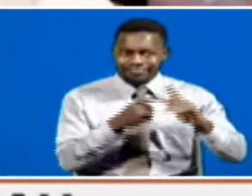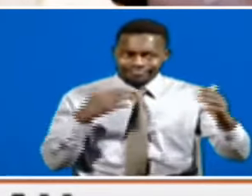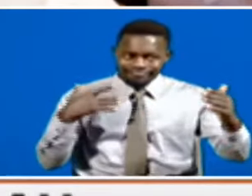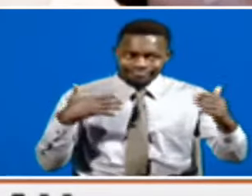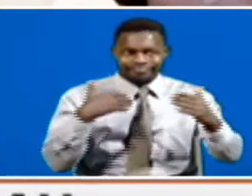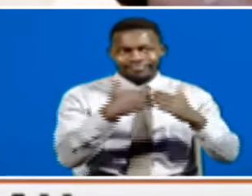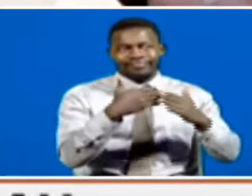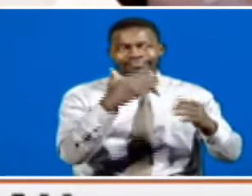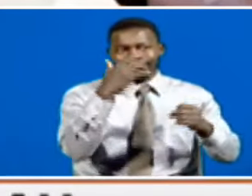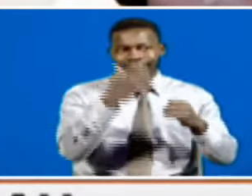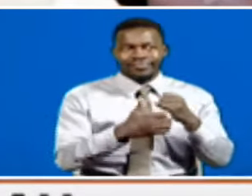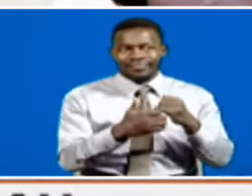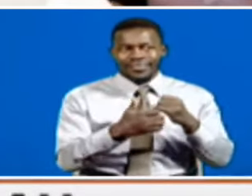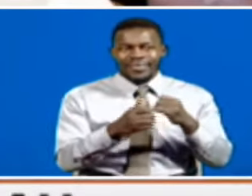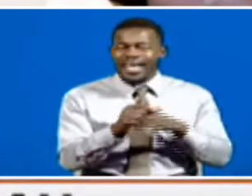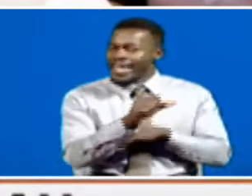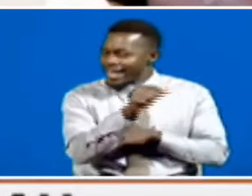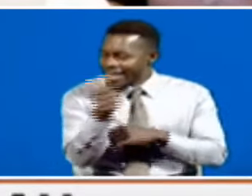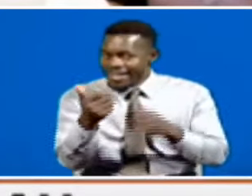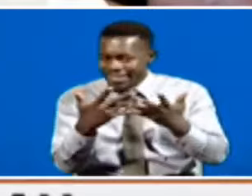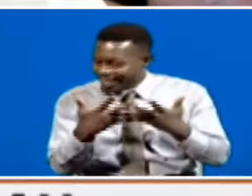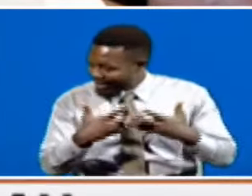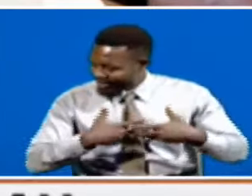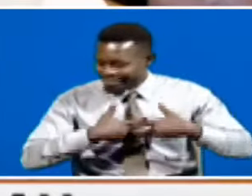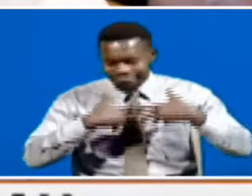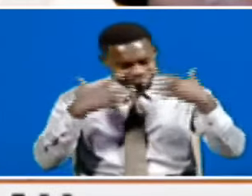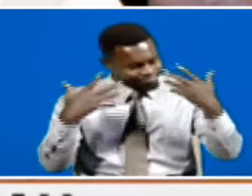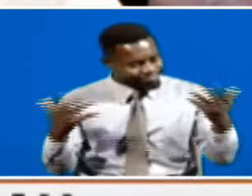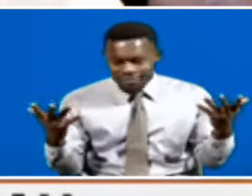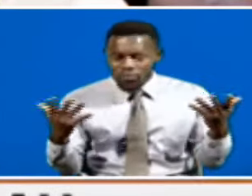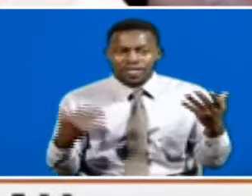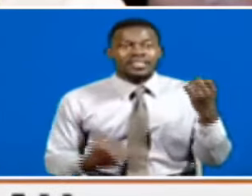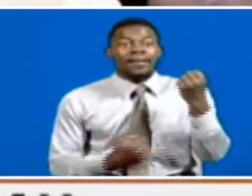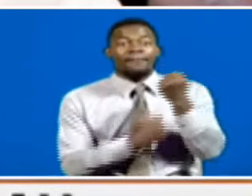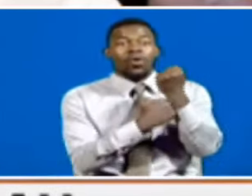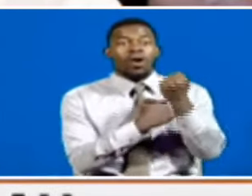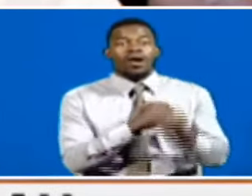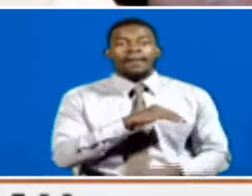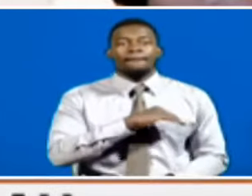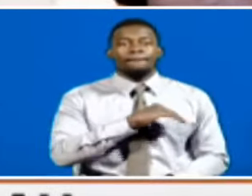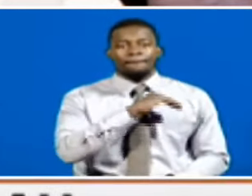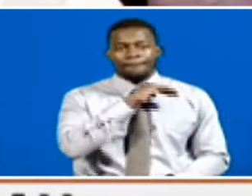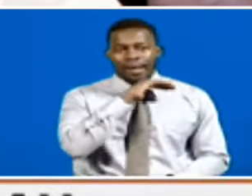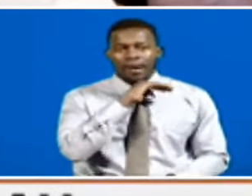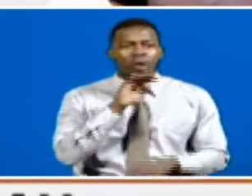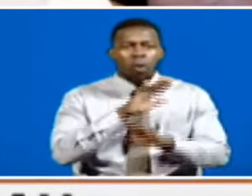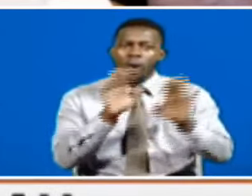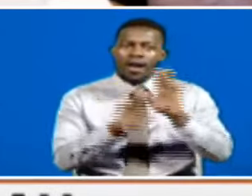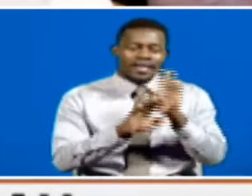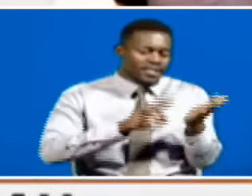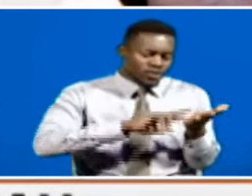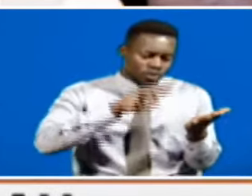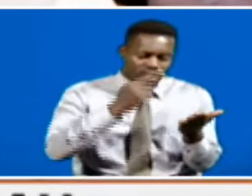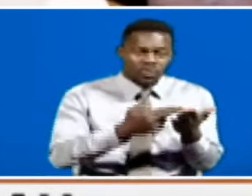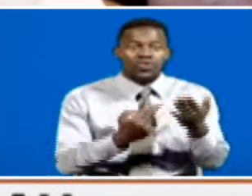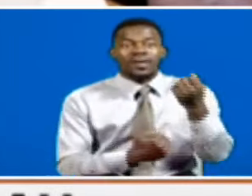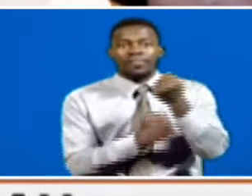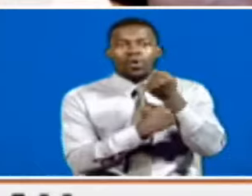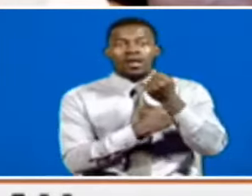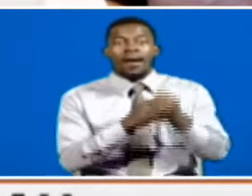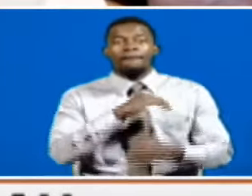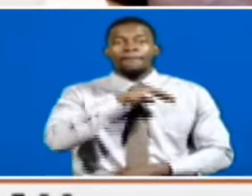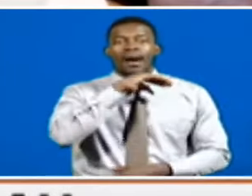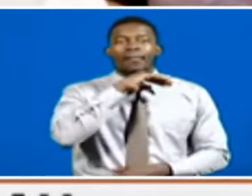sea, whichever place and whatever avenue that we may be having, we will put our resources to support the candidature of